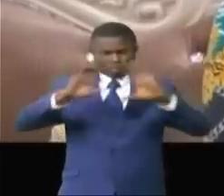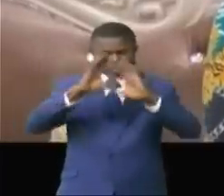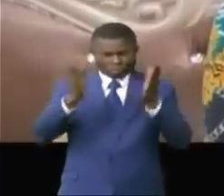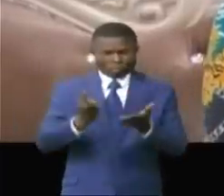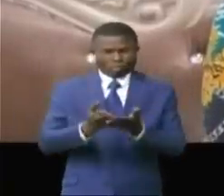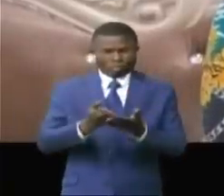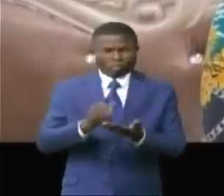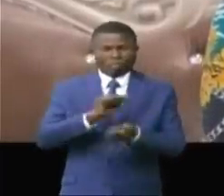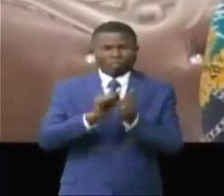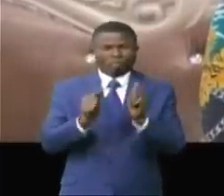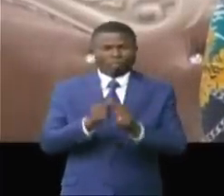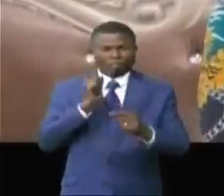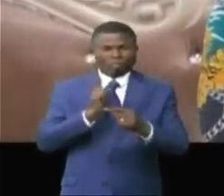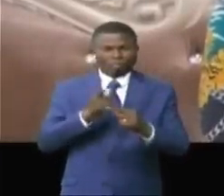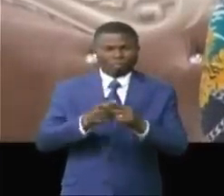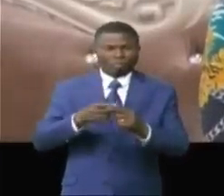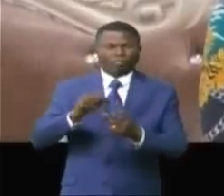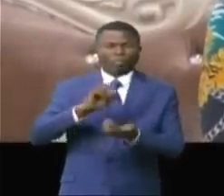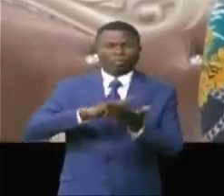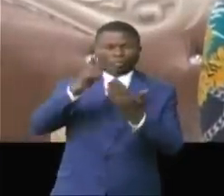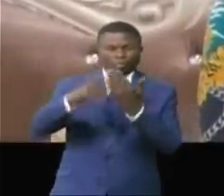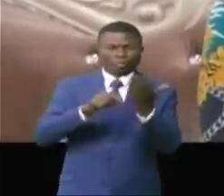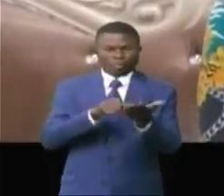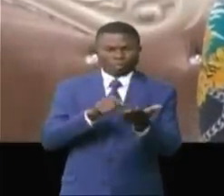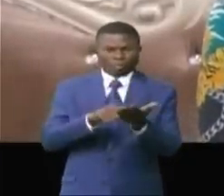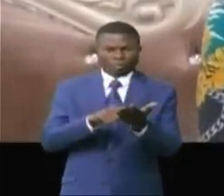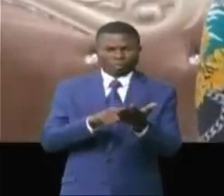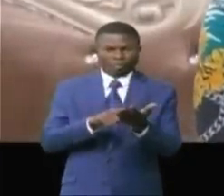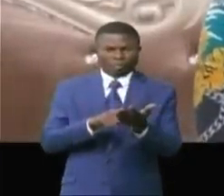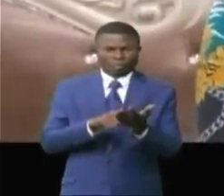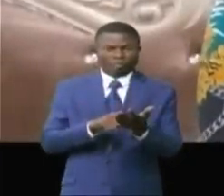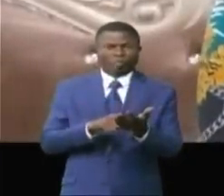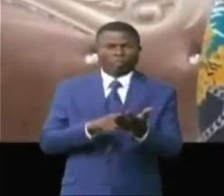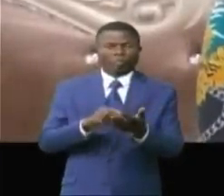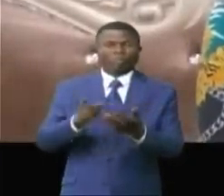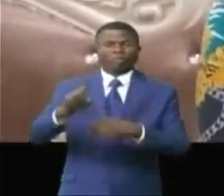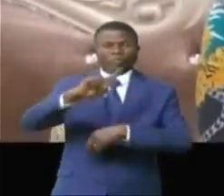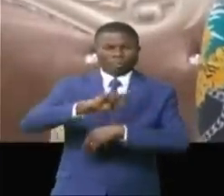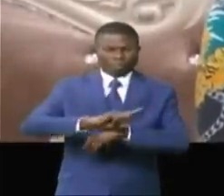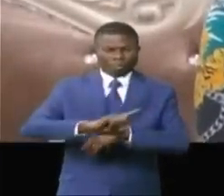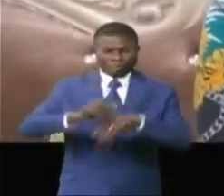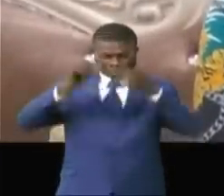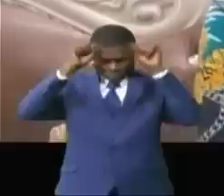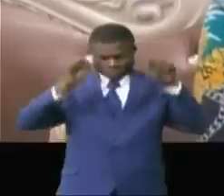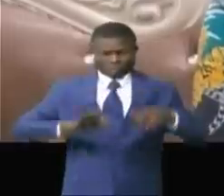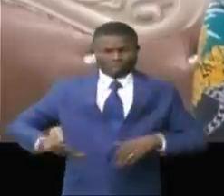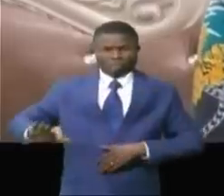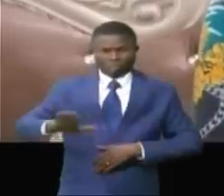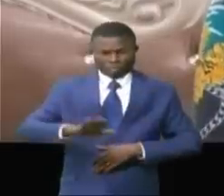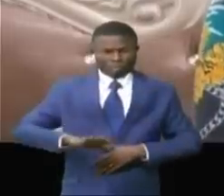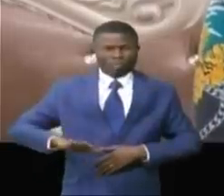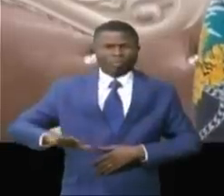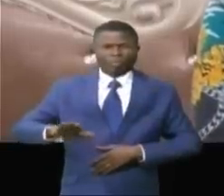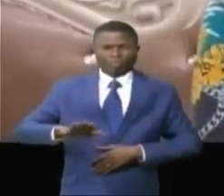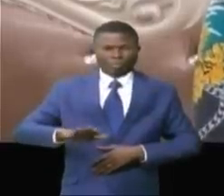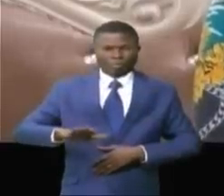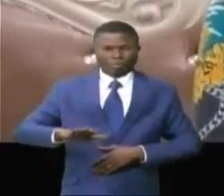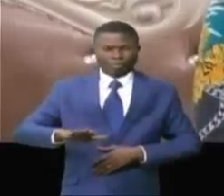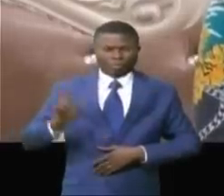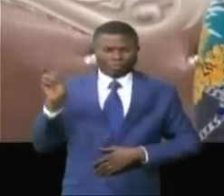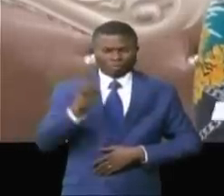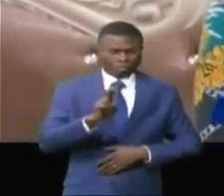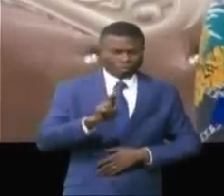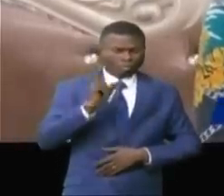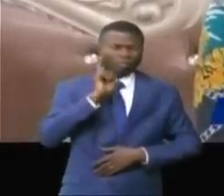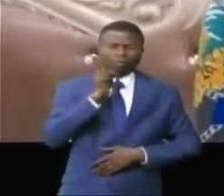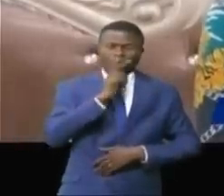comme tintamarre autour de ces projets, c'est finalement le jour où le président de la République est descendu à l'hôtel de